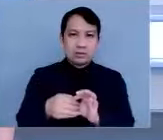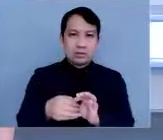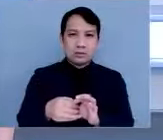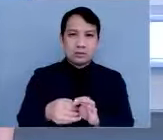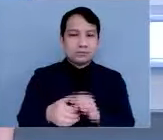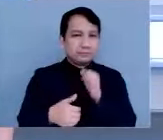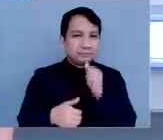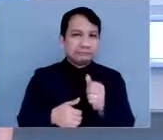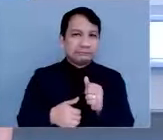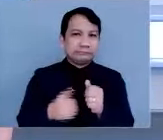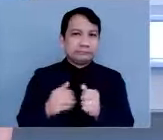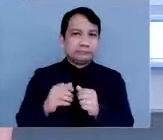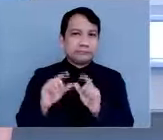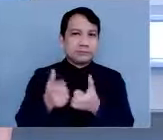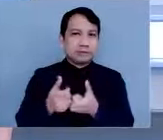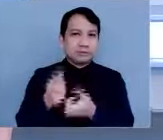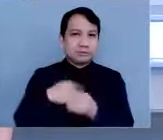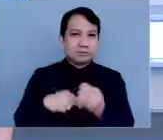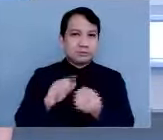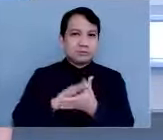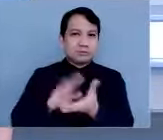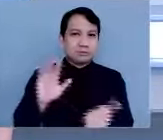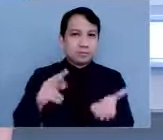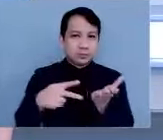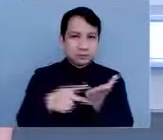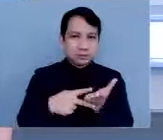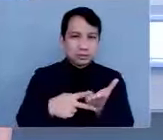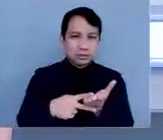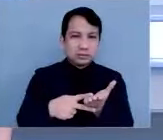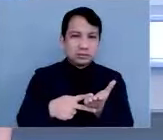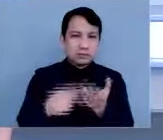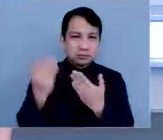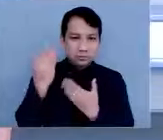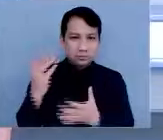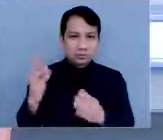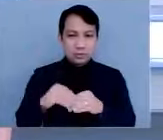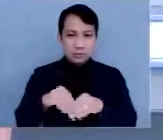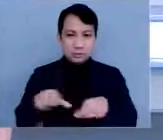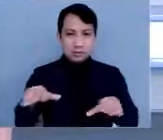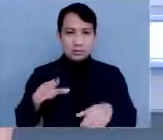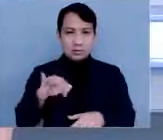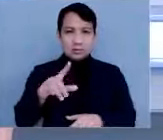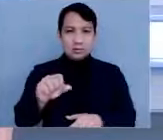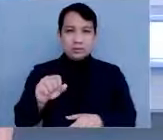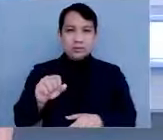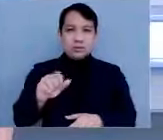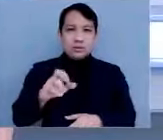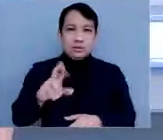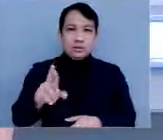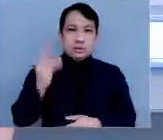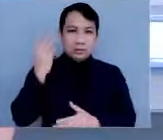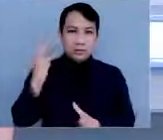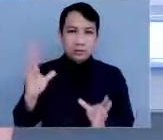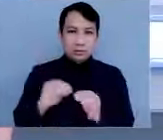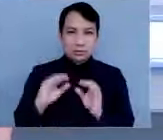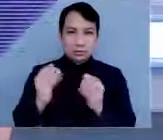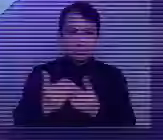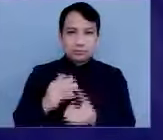Dismayado ang ilang blooms sa mahal ng tiket sa much-awaited Grand Biniverse concert ng Nation's Girl Group na